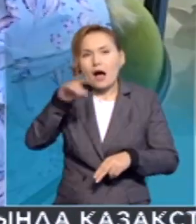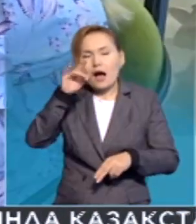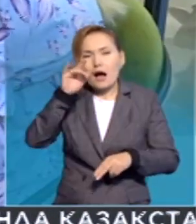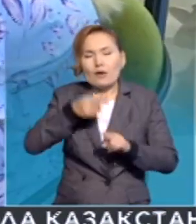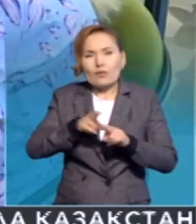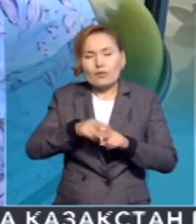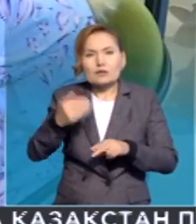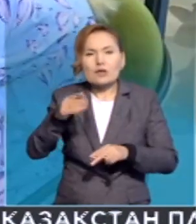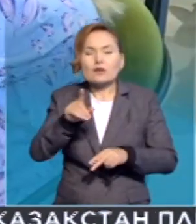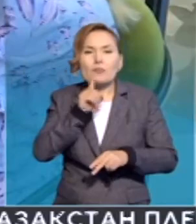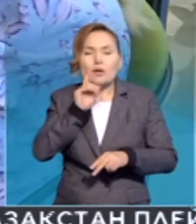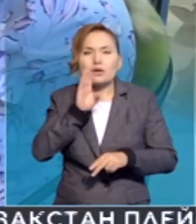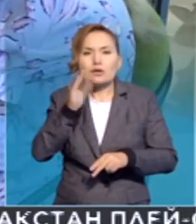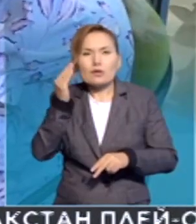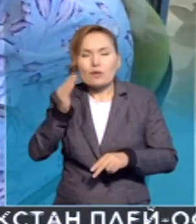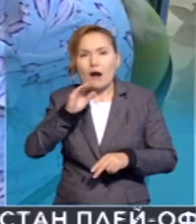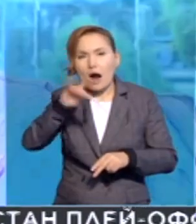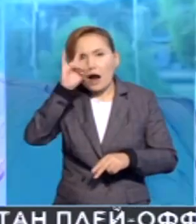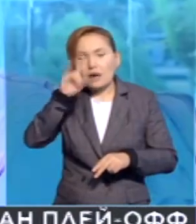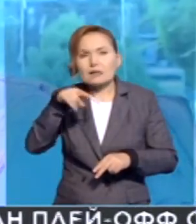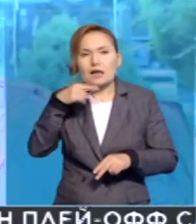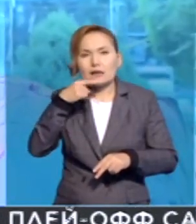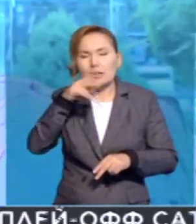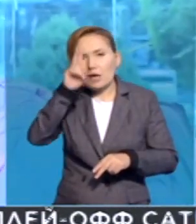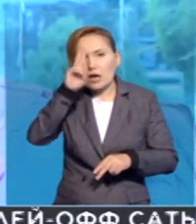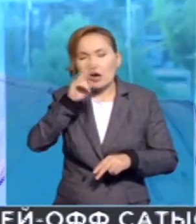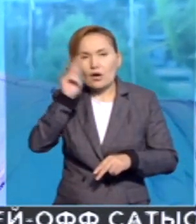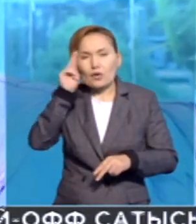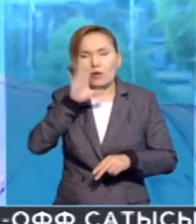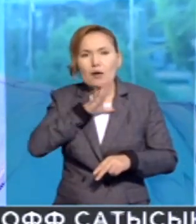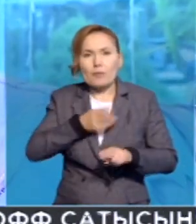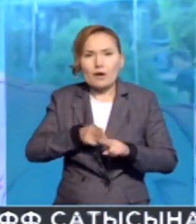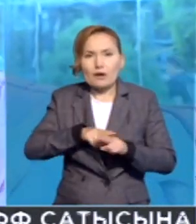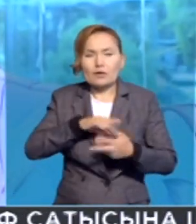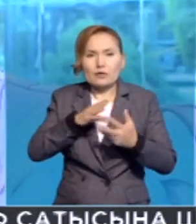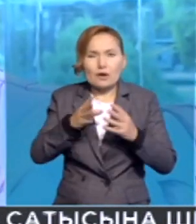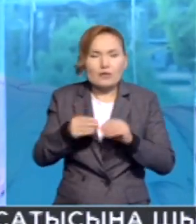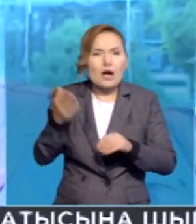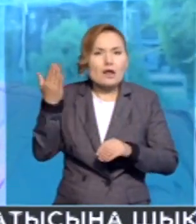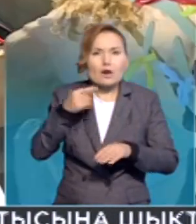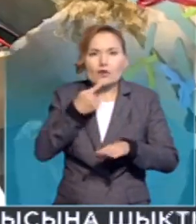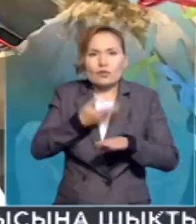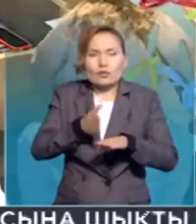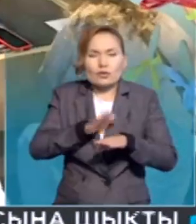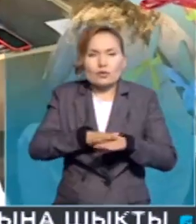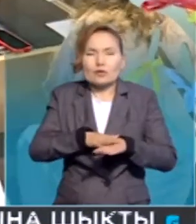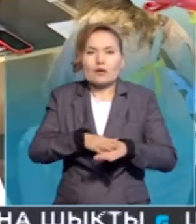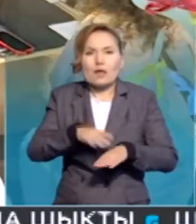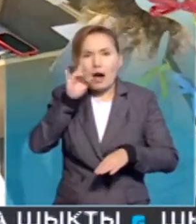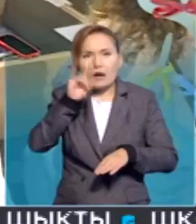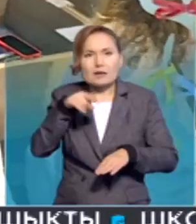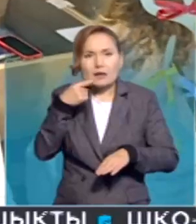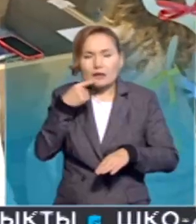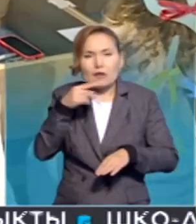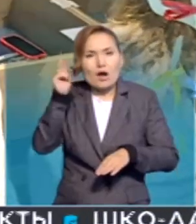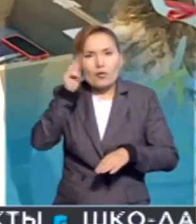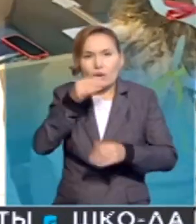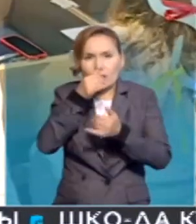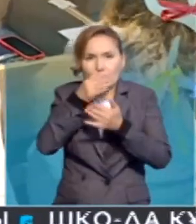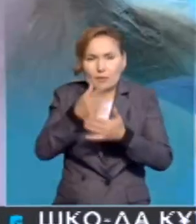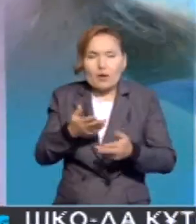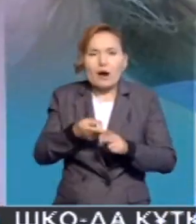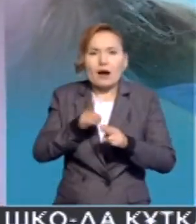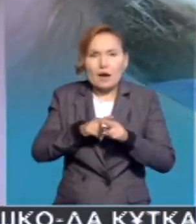жүргеніне 2 айға жуықтаған. Бұған дейін басқа үйірмелерге қатысқан, бірақ біршама қиындықтарға тап болған. Ал Батыл бол клубында